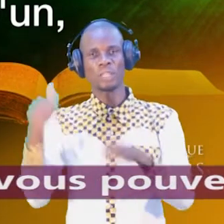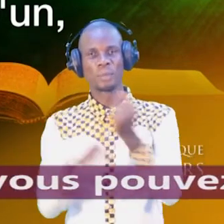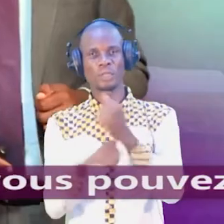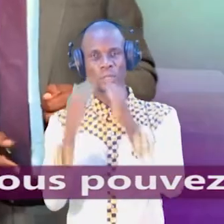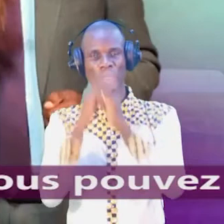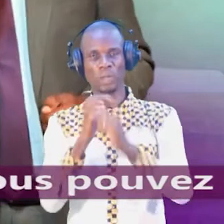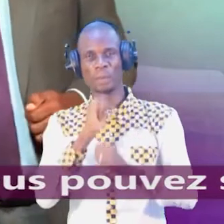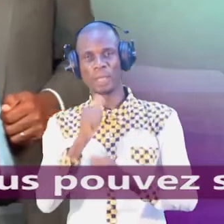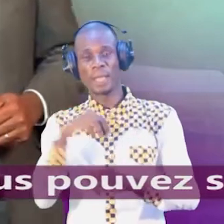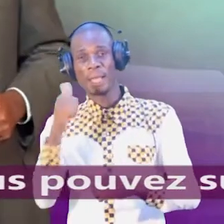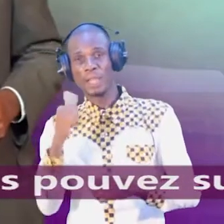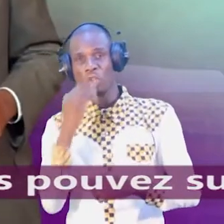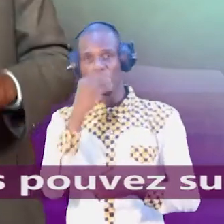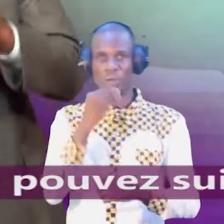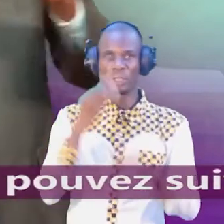mosusu.